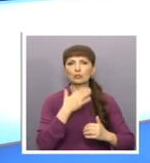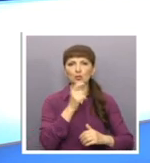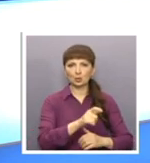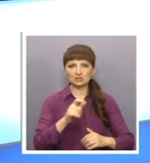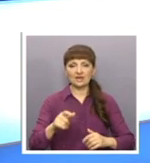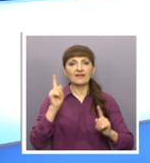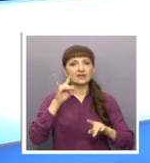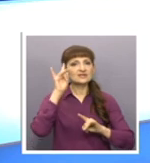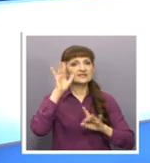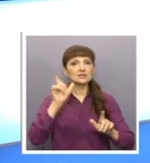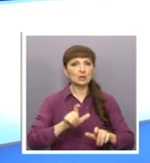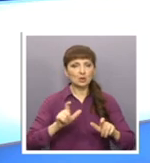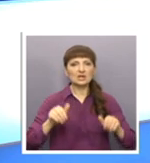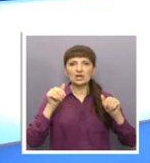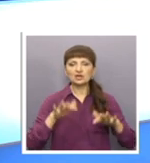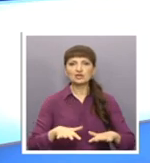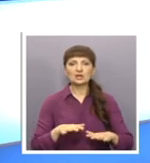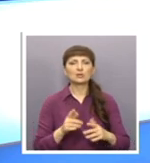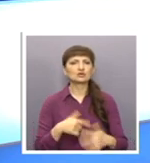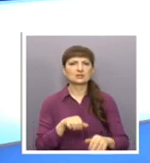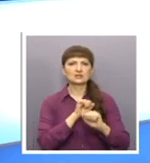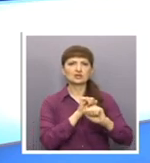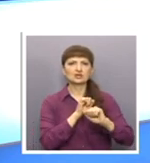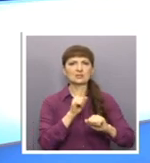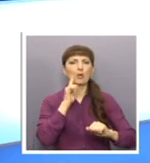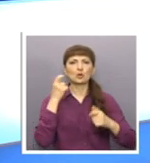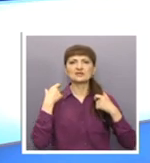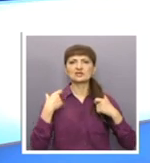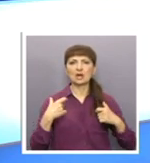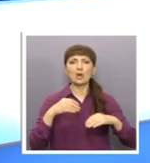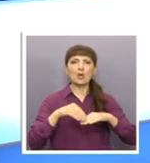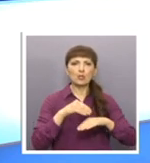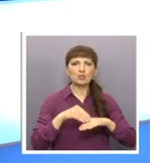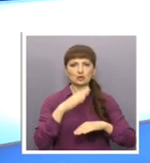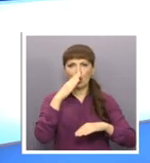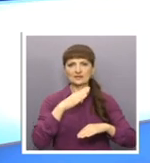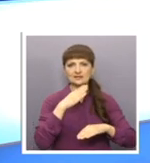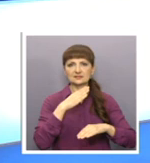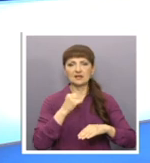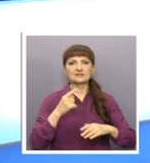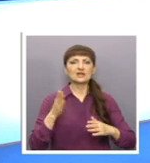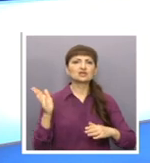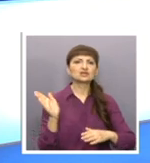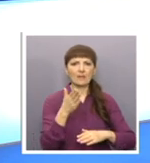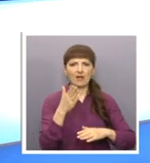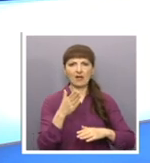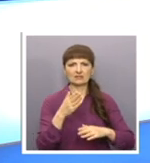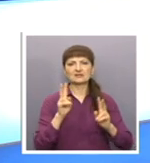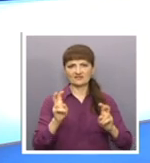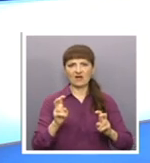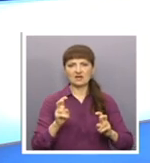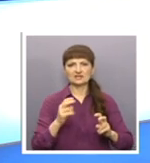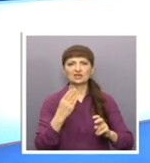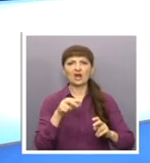Даже известные люди решили вступиться за молодого сержанта, мужа и отца, который из-за шлепка или шапалака, как это